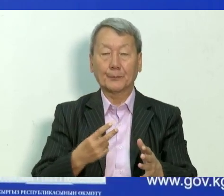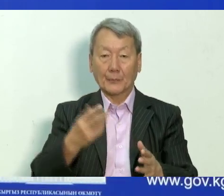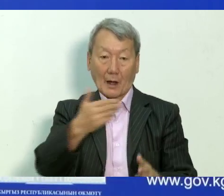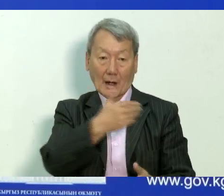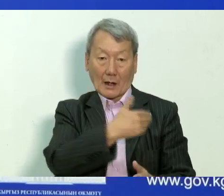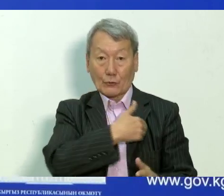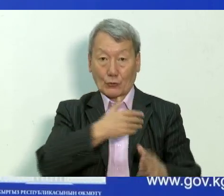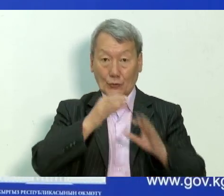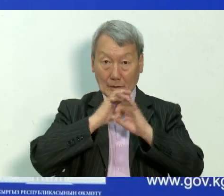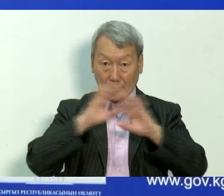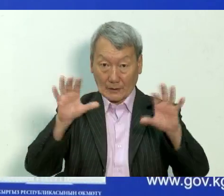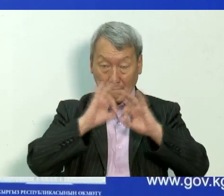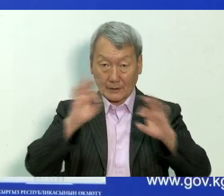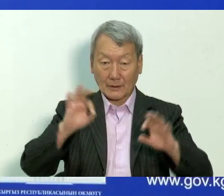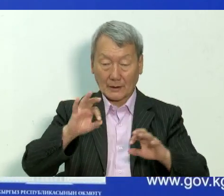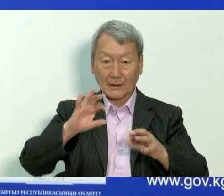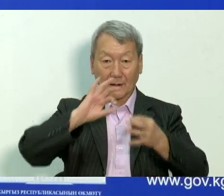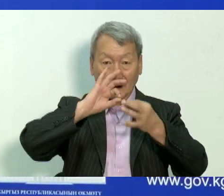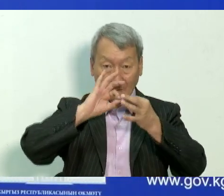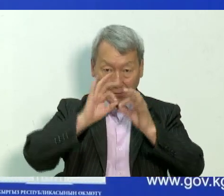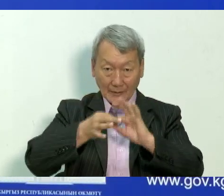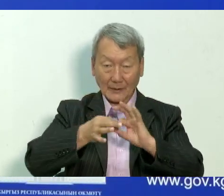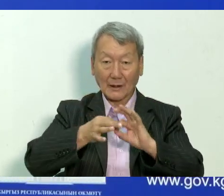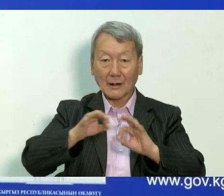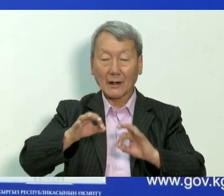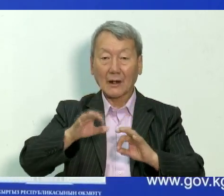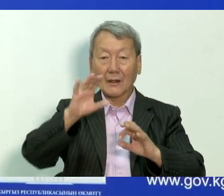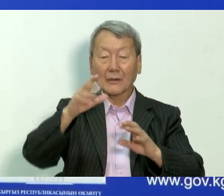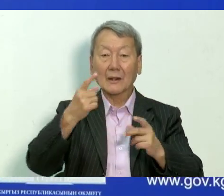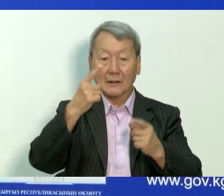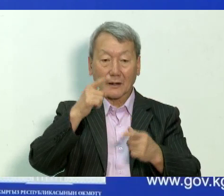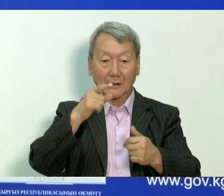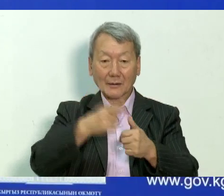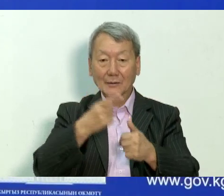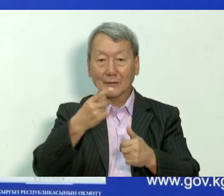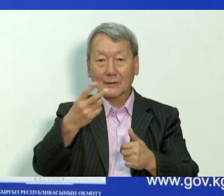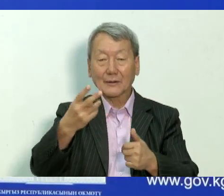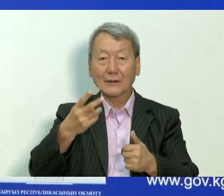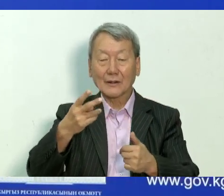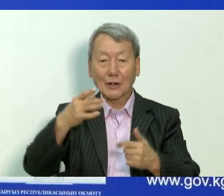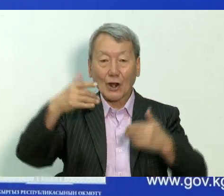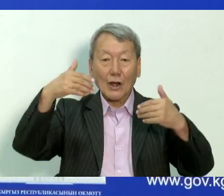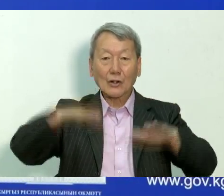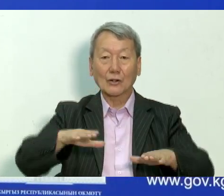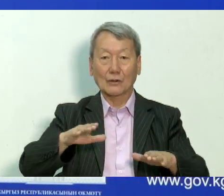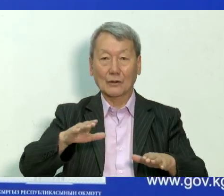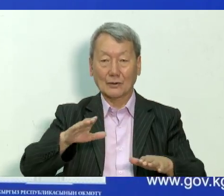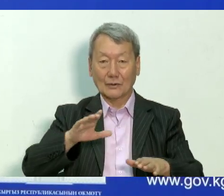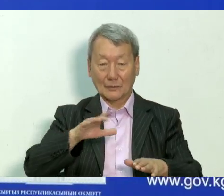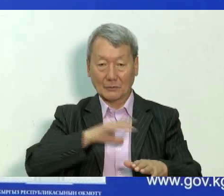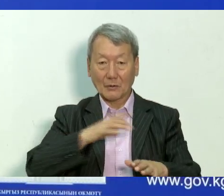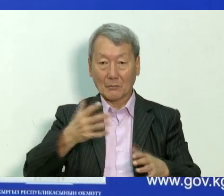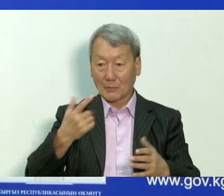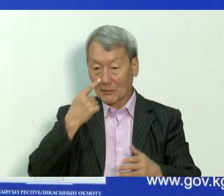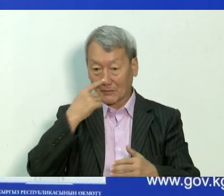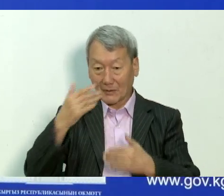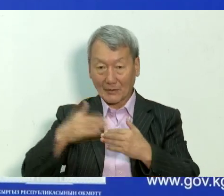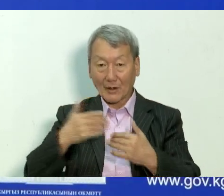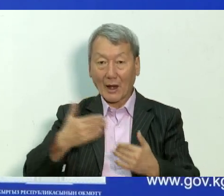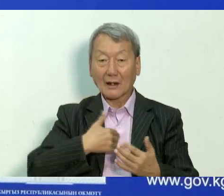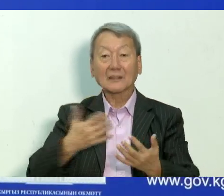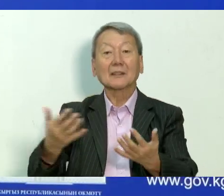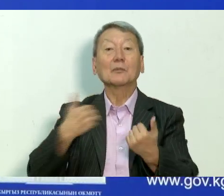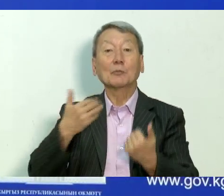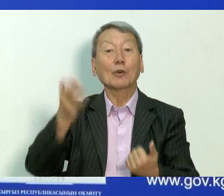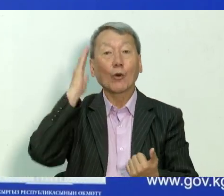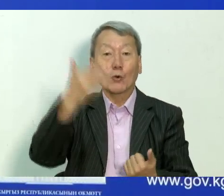Хочу остановиться на некоторых решениях, которые мы в ближайшее время хотим